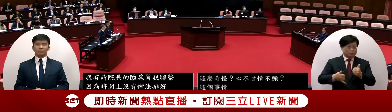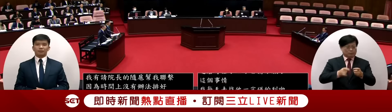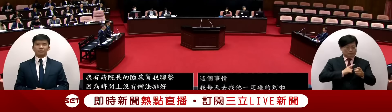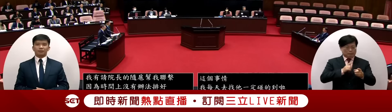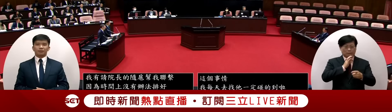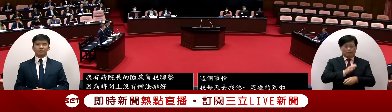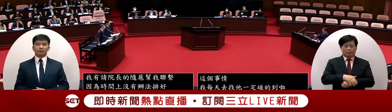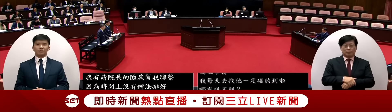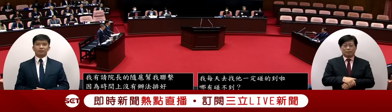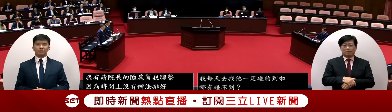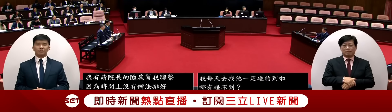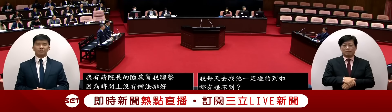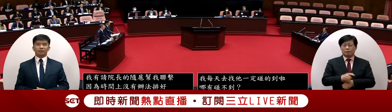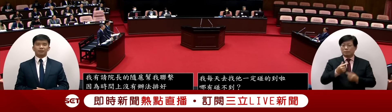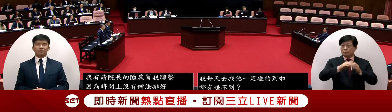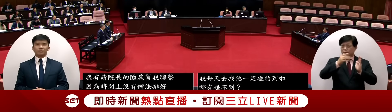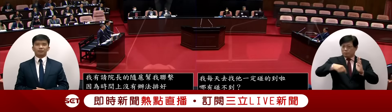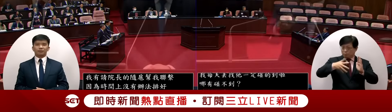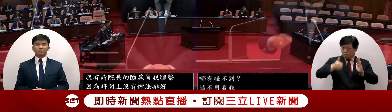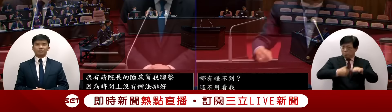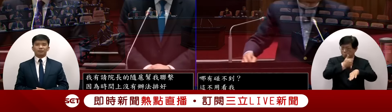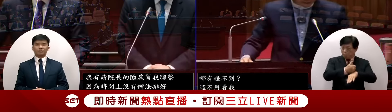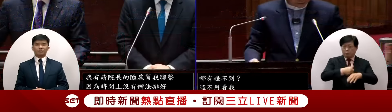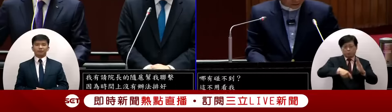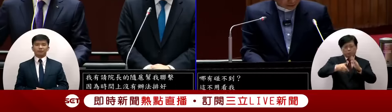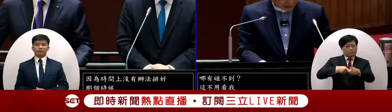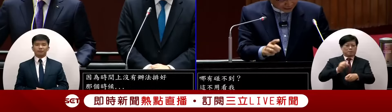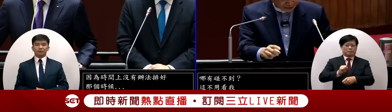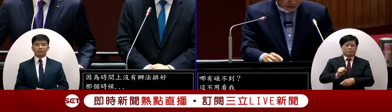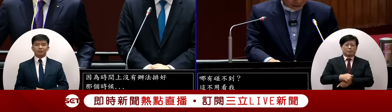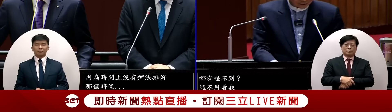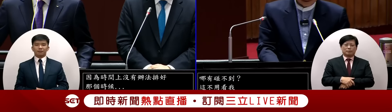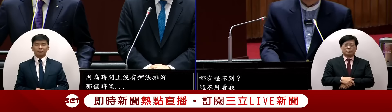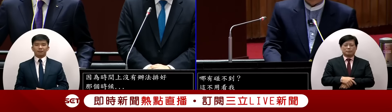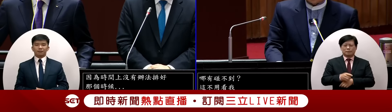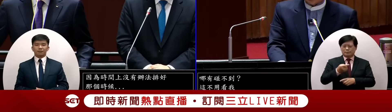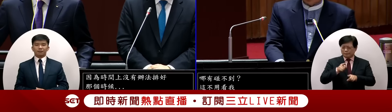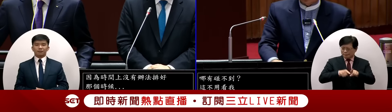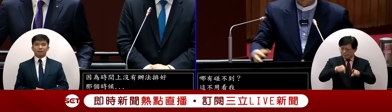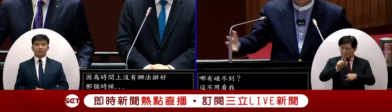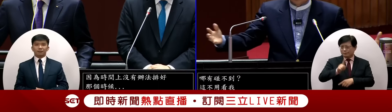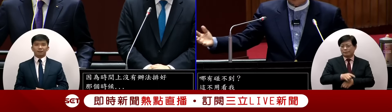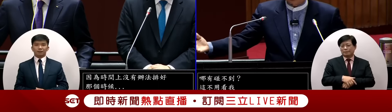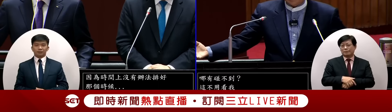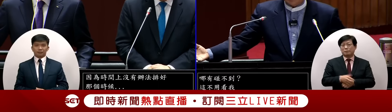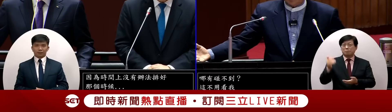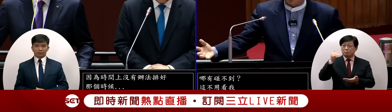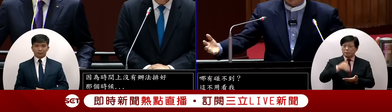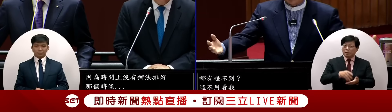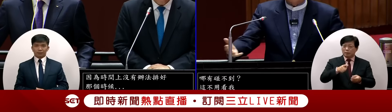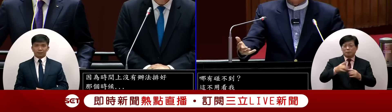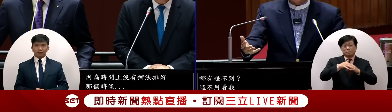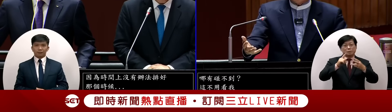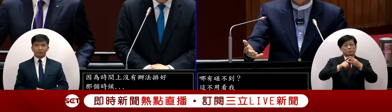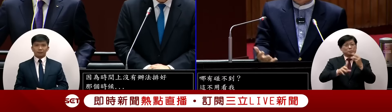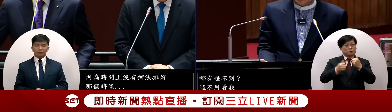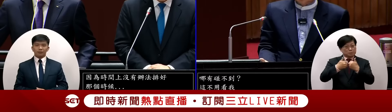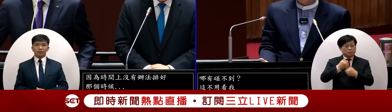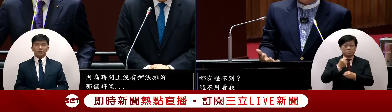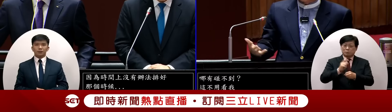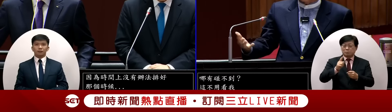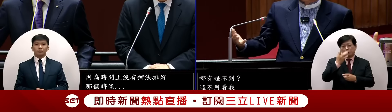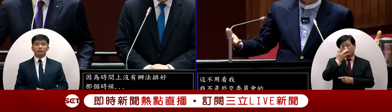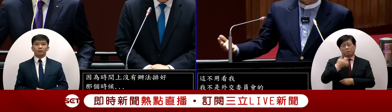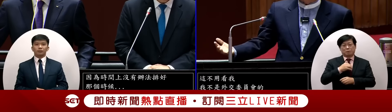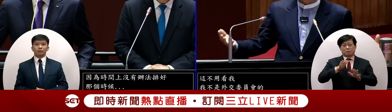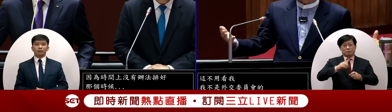呢，所以你看卓荣泰就有当院长，你就没当院长啊，差的这样。啊，结果民主基金会做啥你们不知道，今